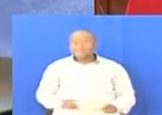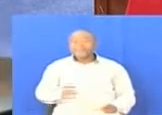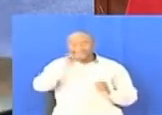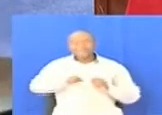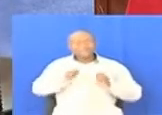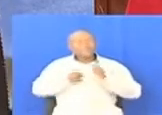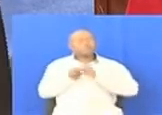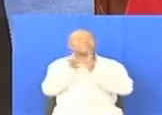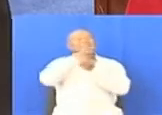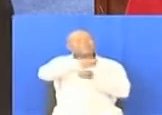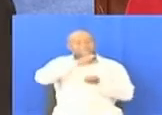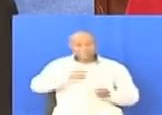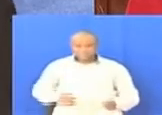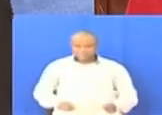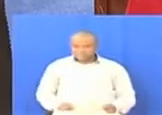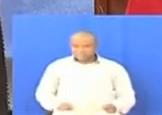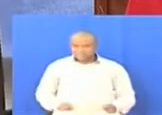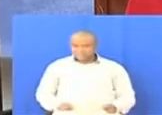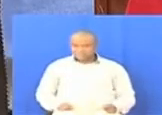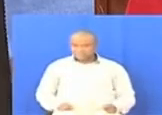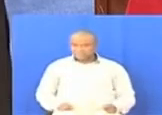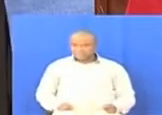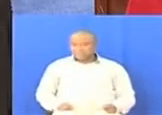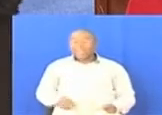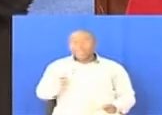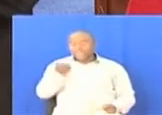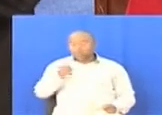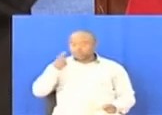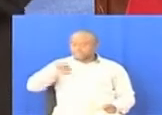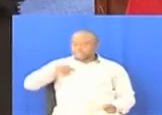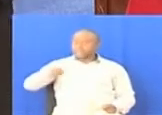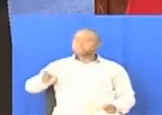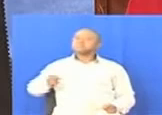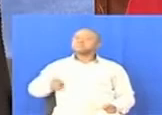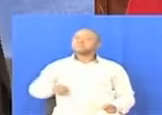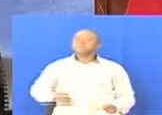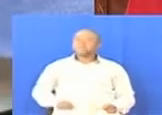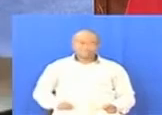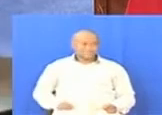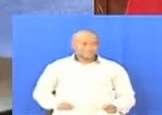Tubadilike. Na au kijani.